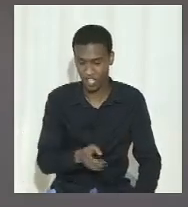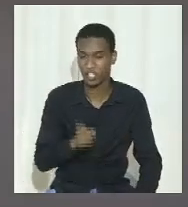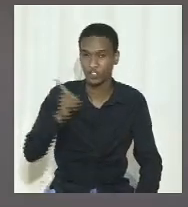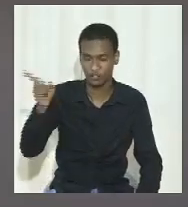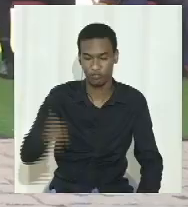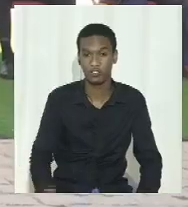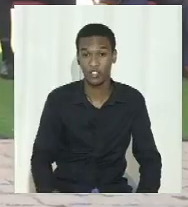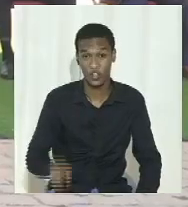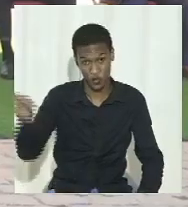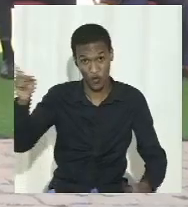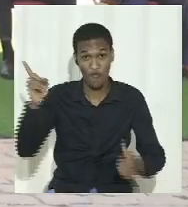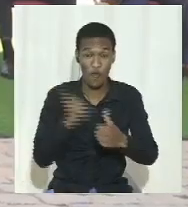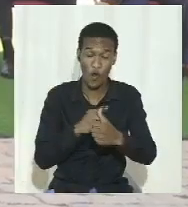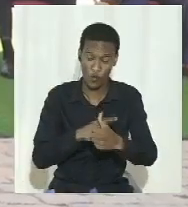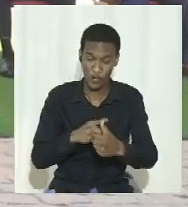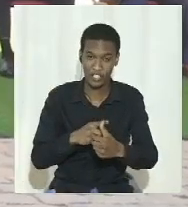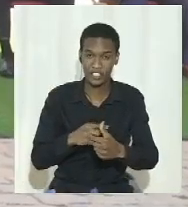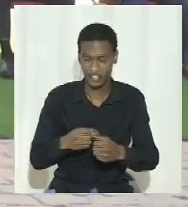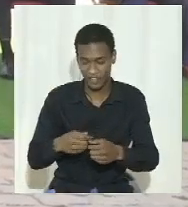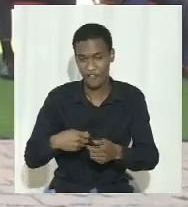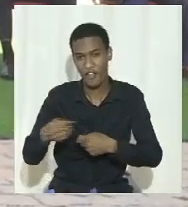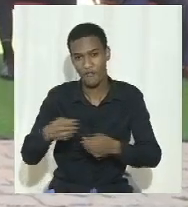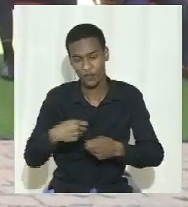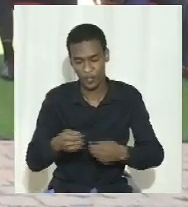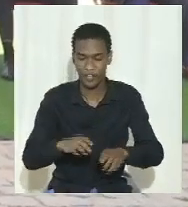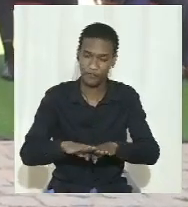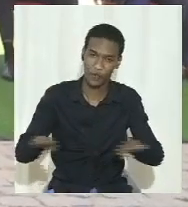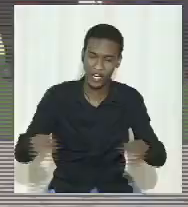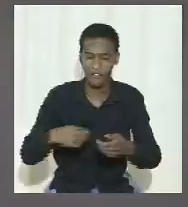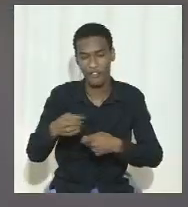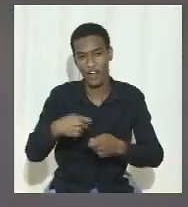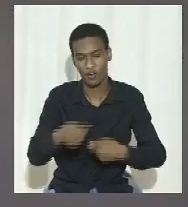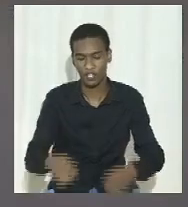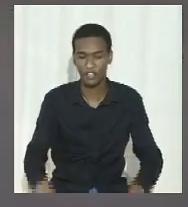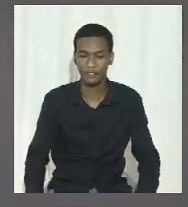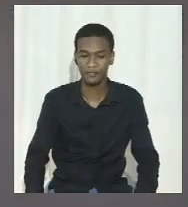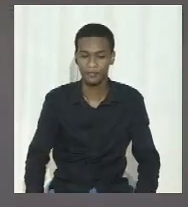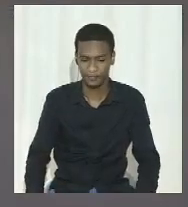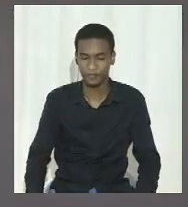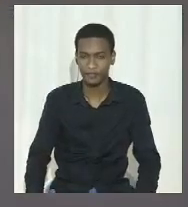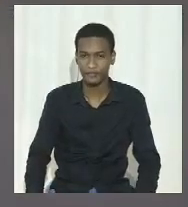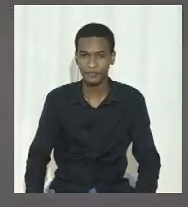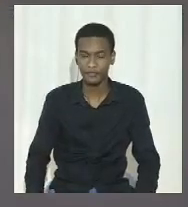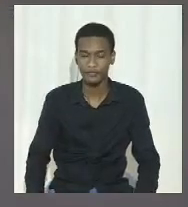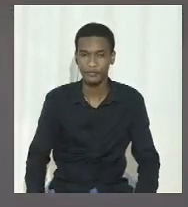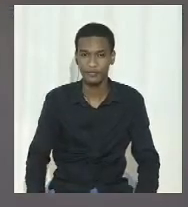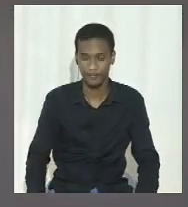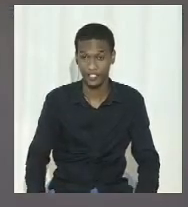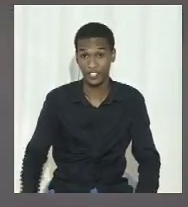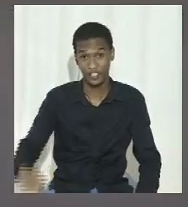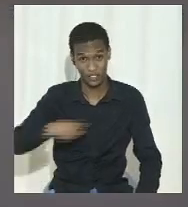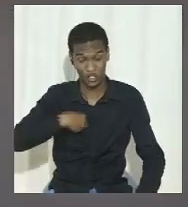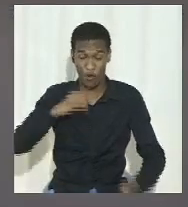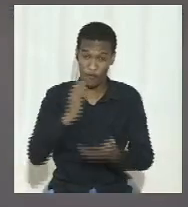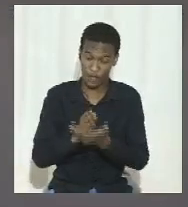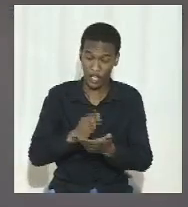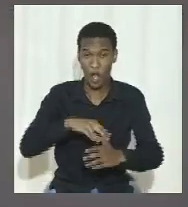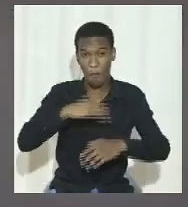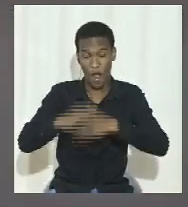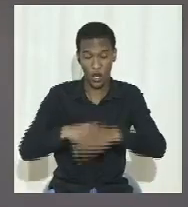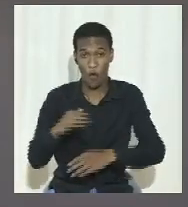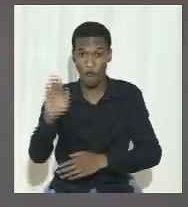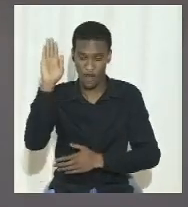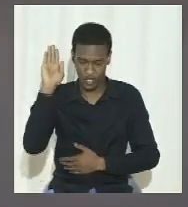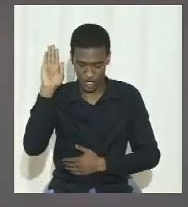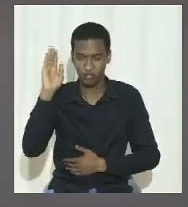voalohany tanitanan'ny fanjakana amin'ny alalan'ny faritra. Mifandrify tanteraka amin'ny velorano izay natao izao